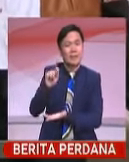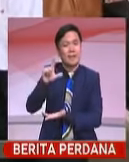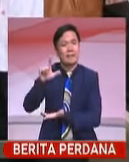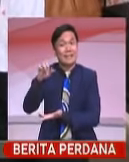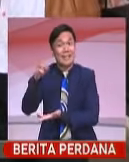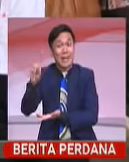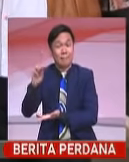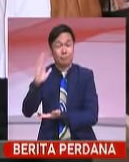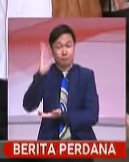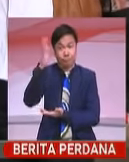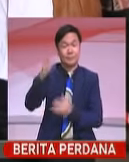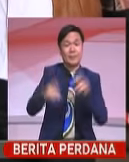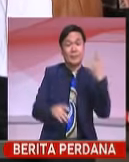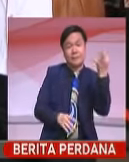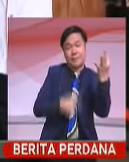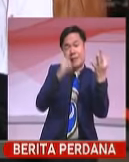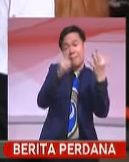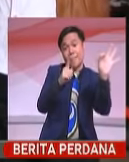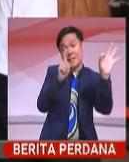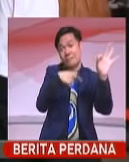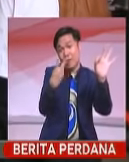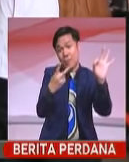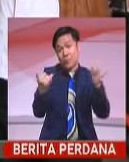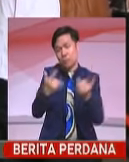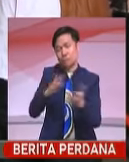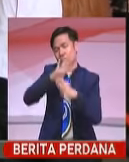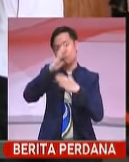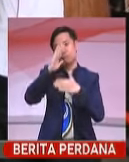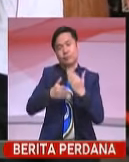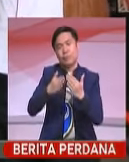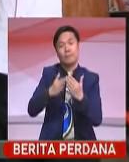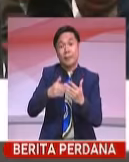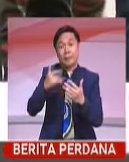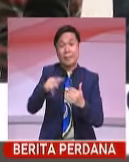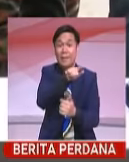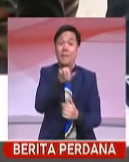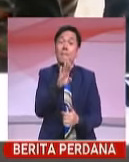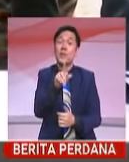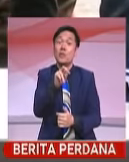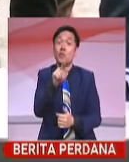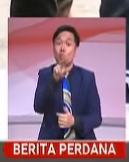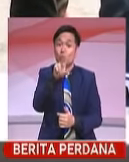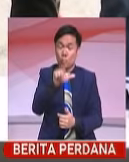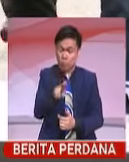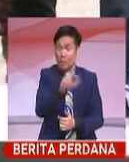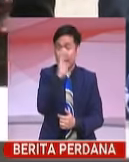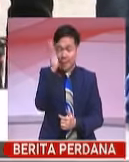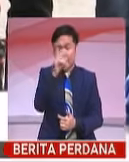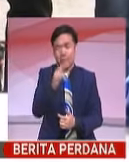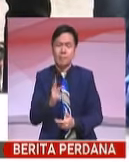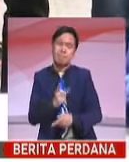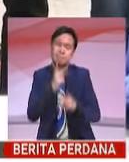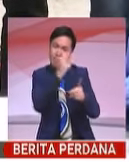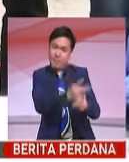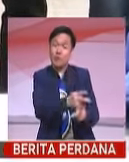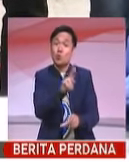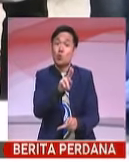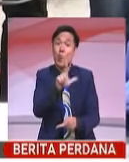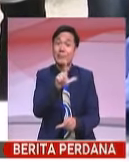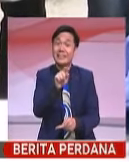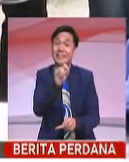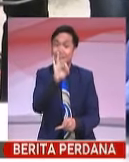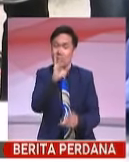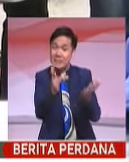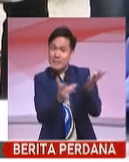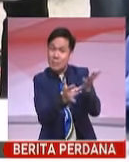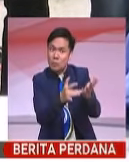selesai pada 19 Februari ini dan Hospital Bintulu juga merupakan salah satu fasiliti yang bakal ditempatkan dengan ULTF